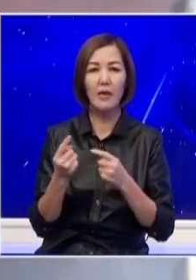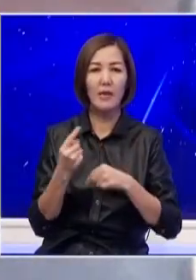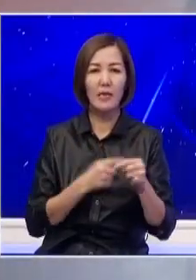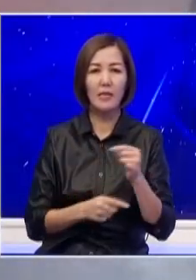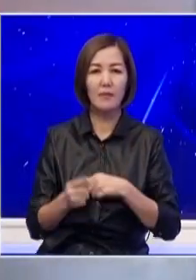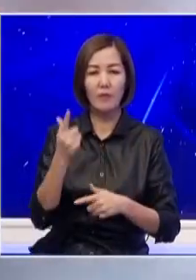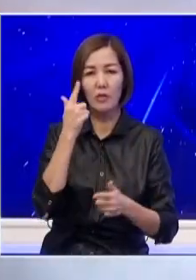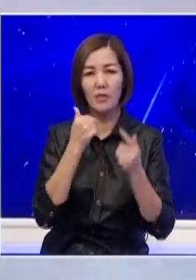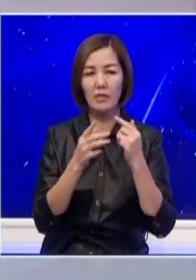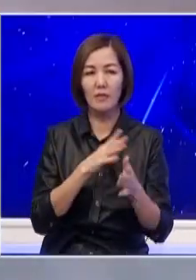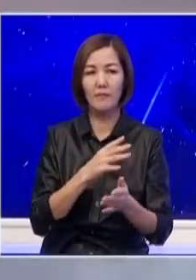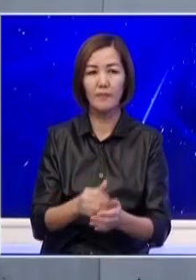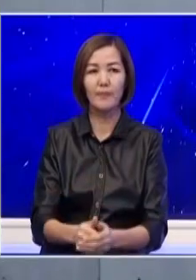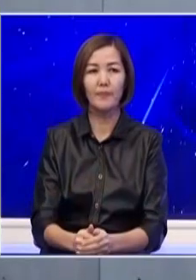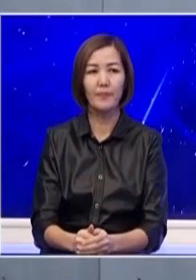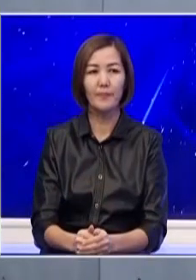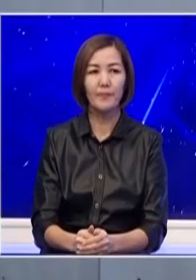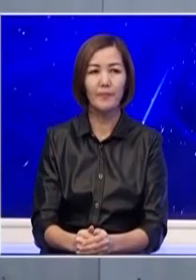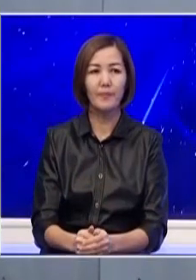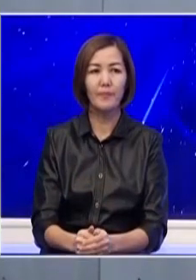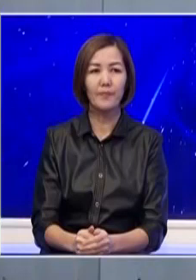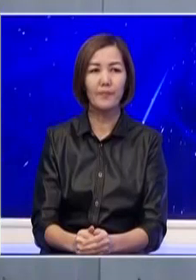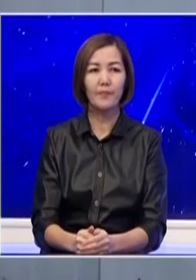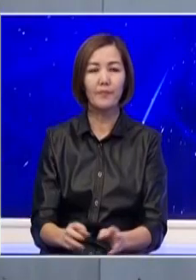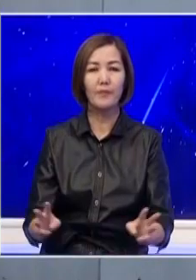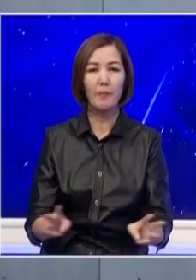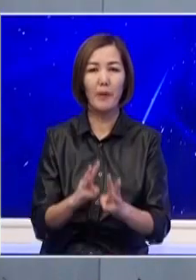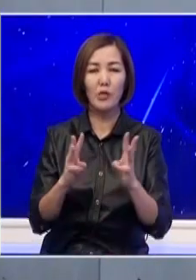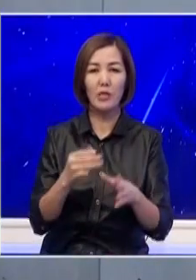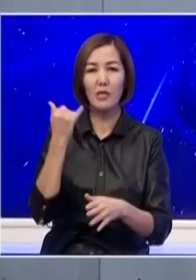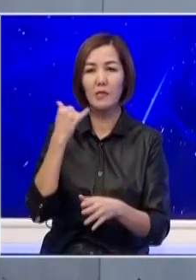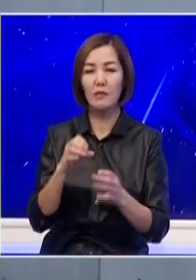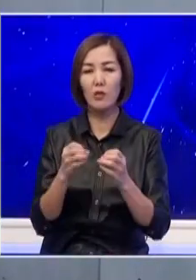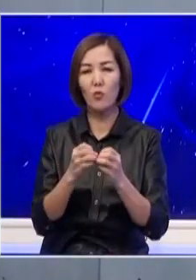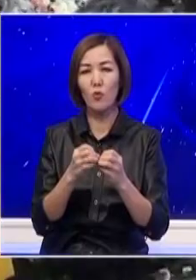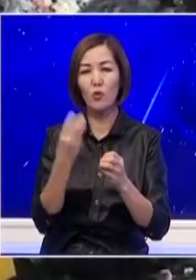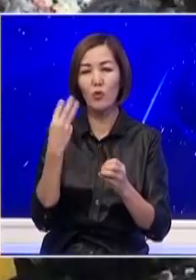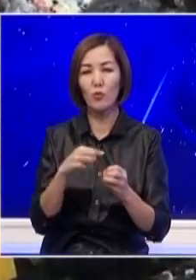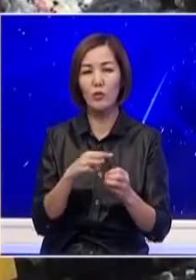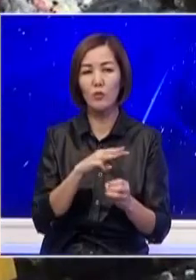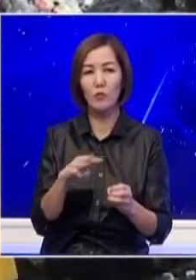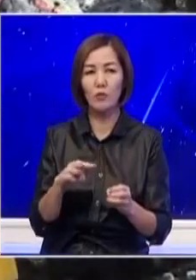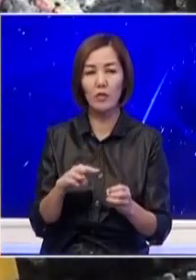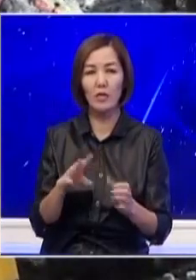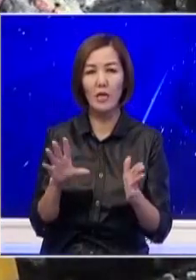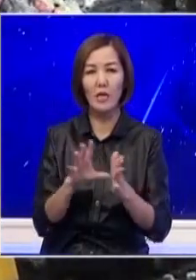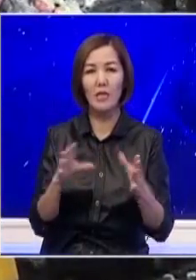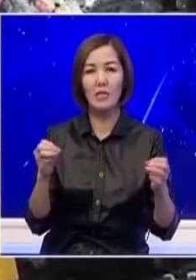кәсіпкер көзіне жас алып отыр. Пожарныйға звондадық, 10-30 кеткен кезде звондаптық қой. Замыкание